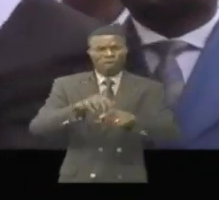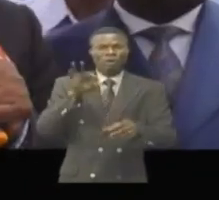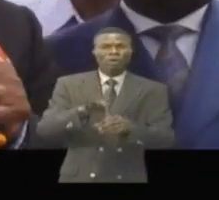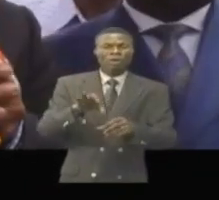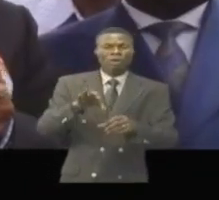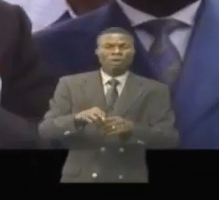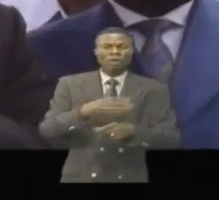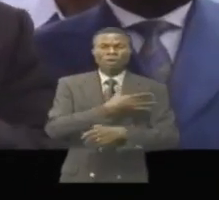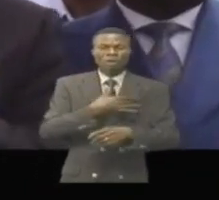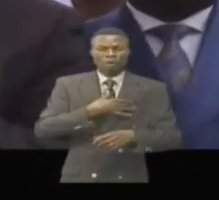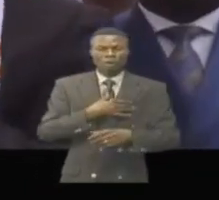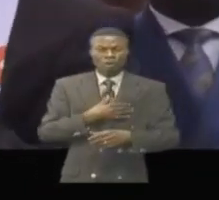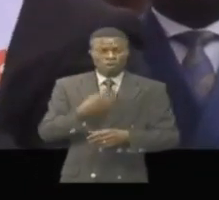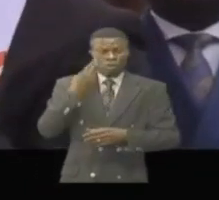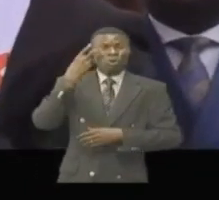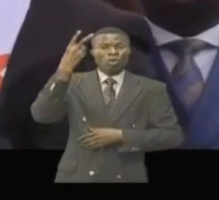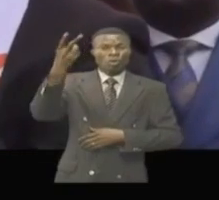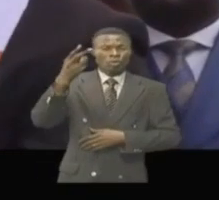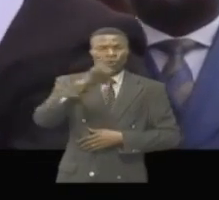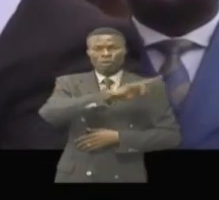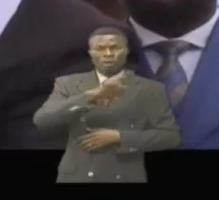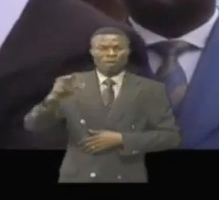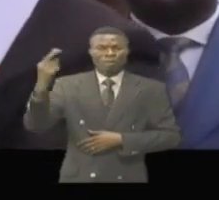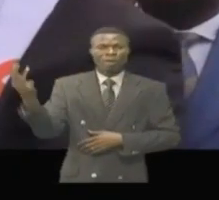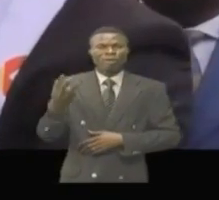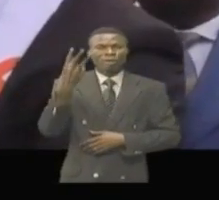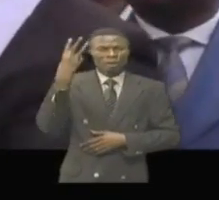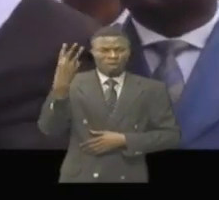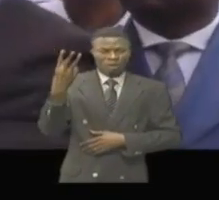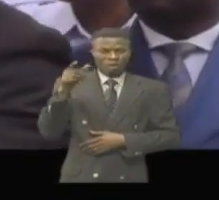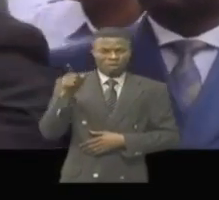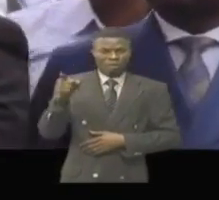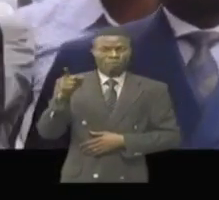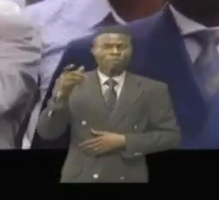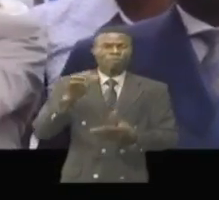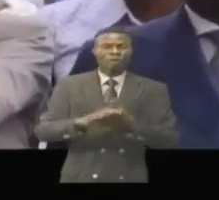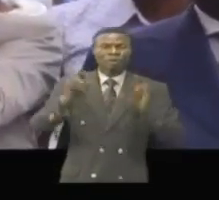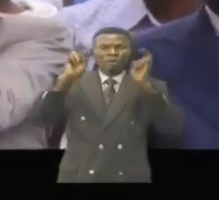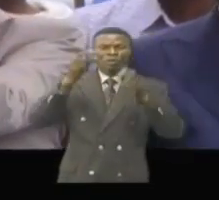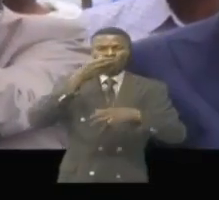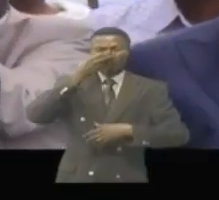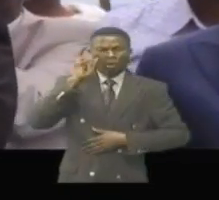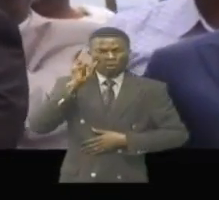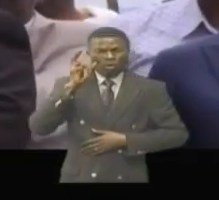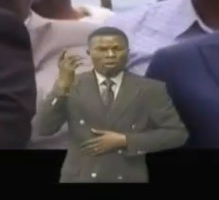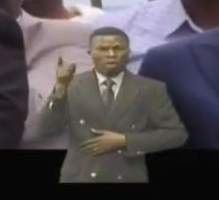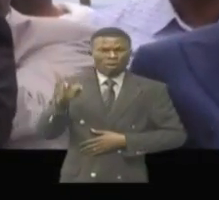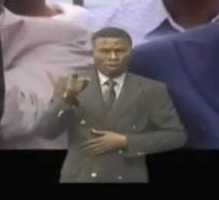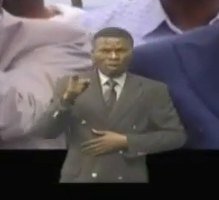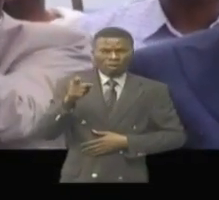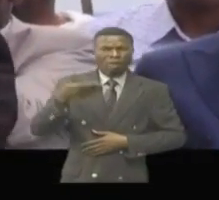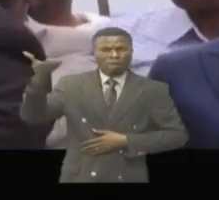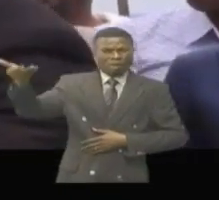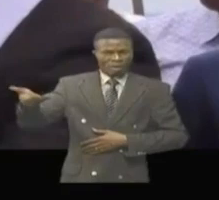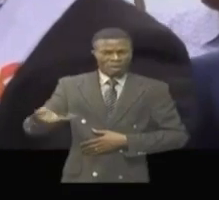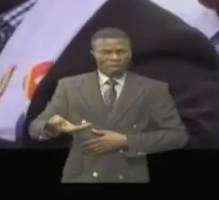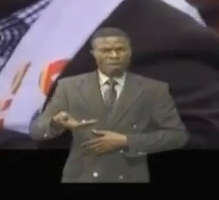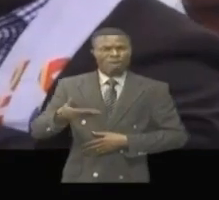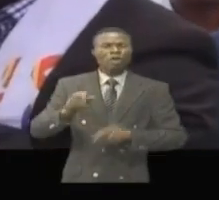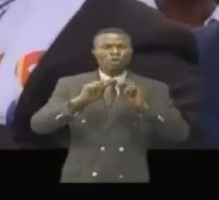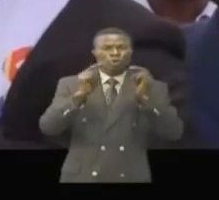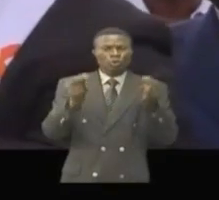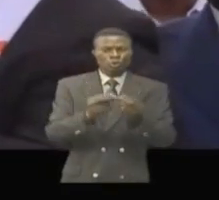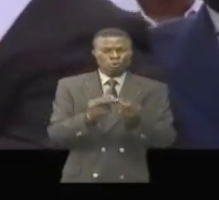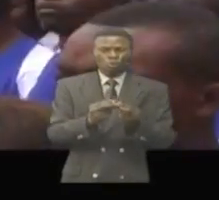dénommée Horizon 2023. Au débarcadère du port Ishu de Bukavu, Mitéo Mieng Bruno a été reçu par Gustave